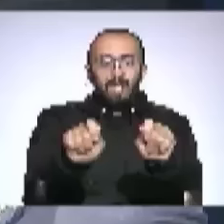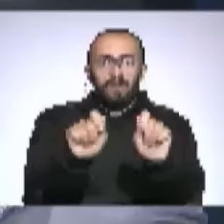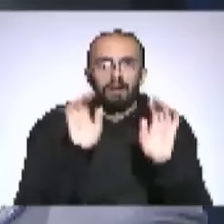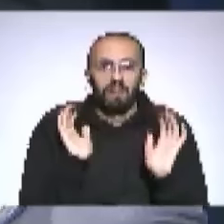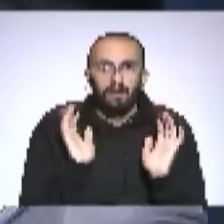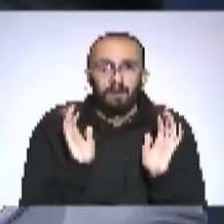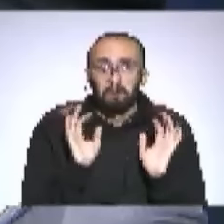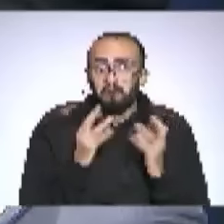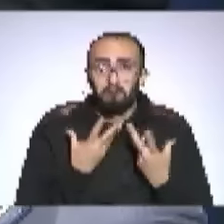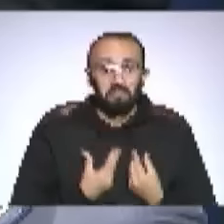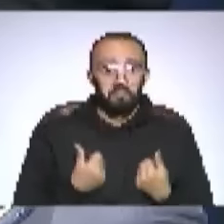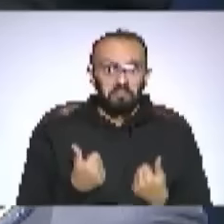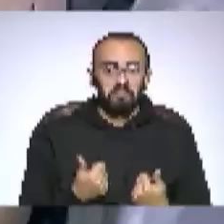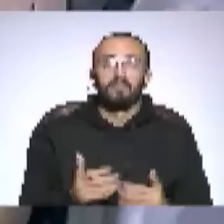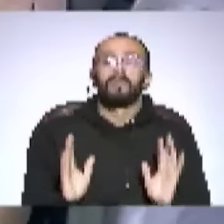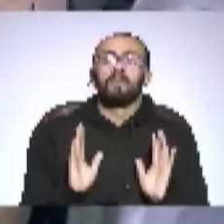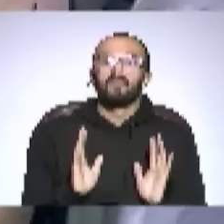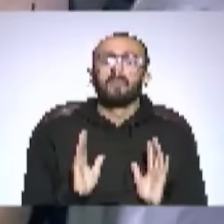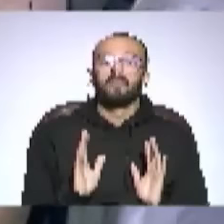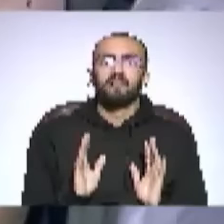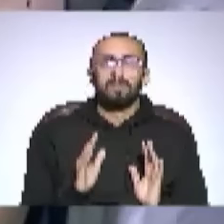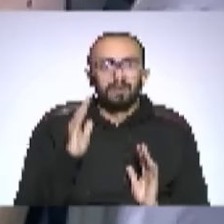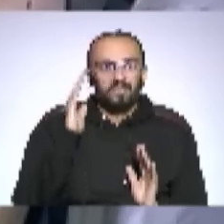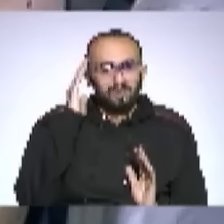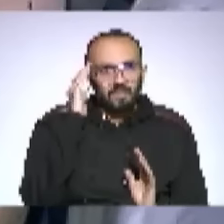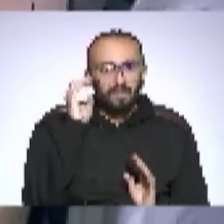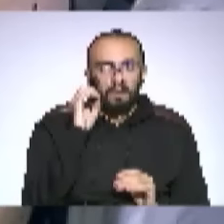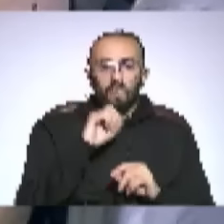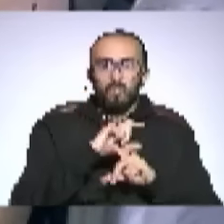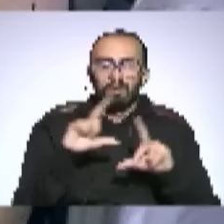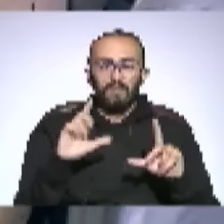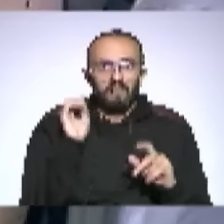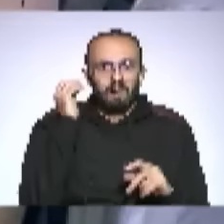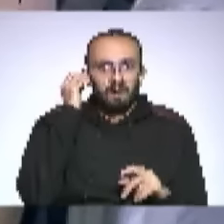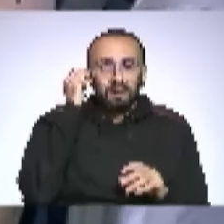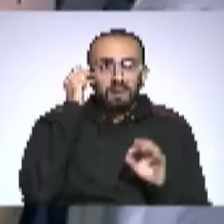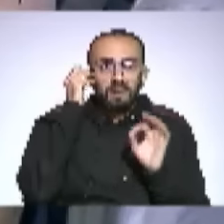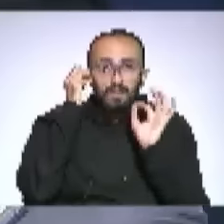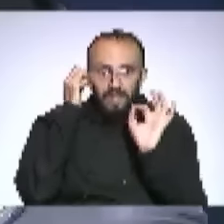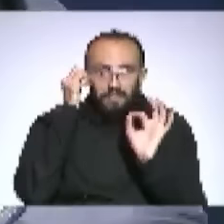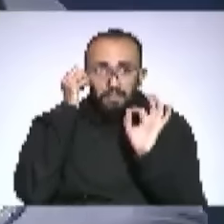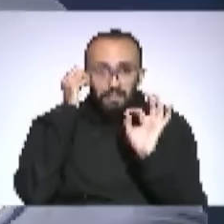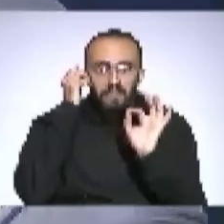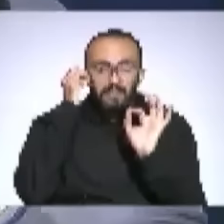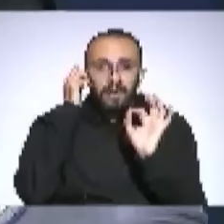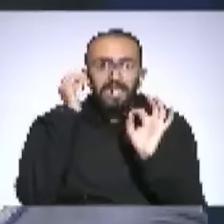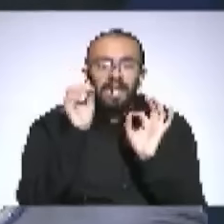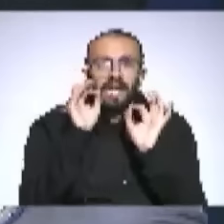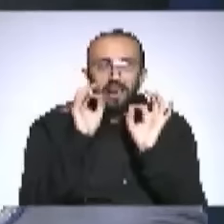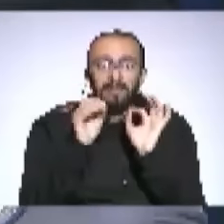الباب بشكرك على الاجابه الواضحه الناس يا ناس يا حبيبتي